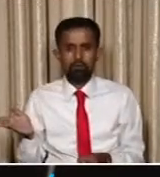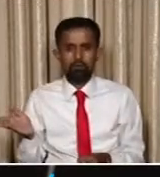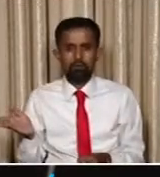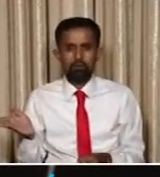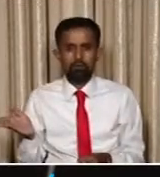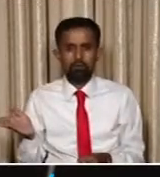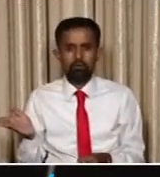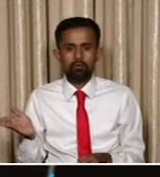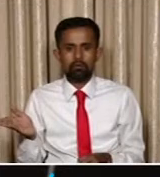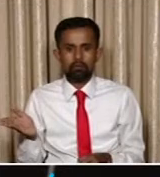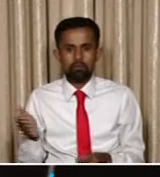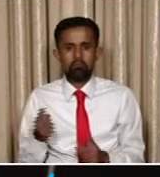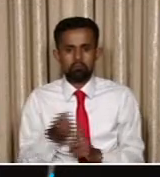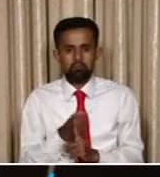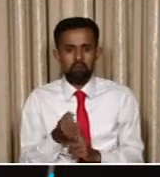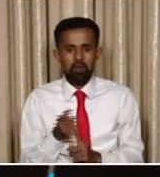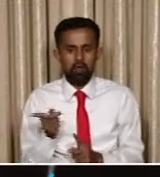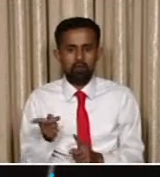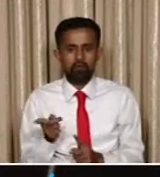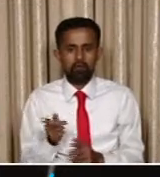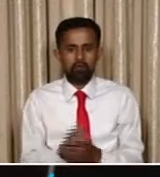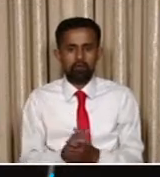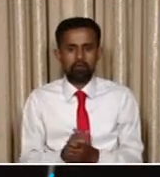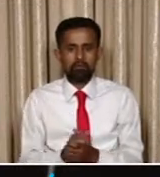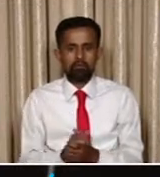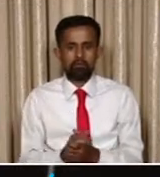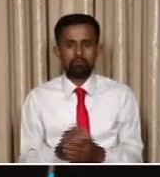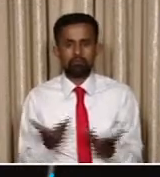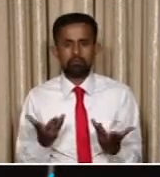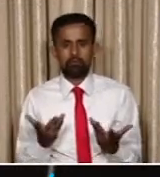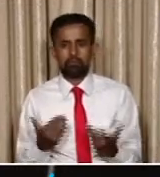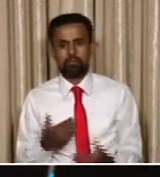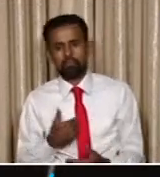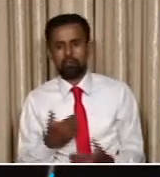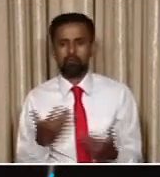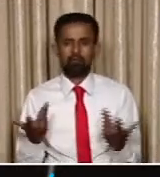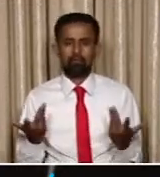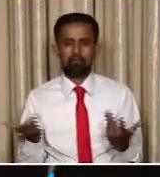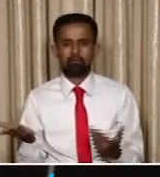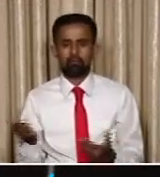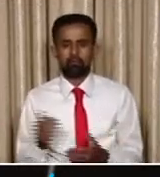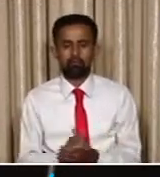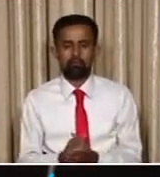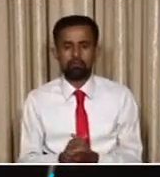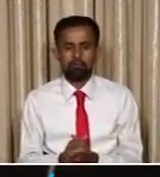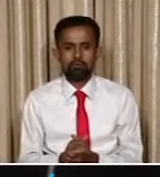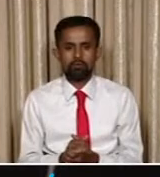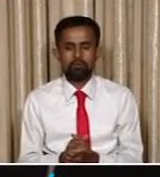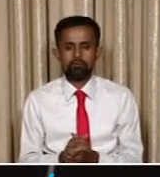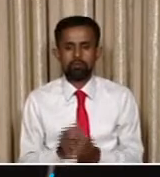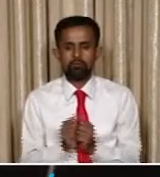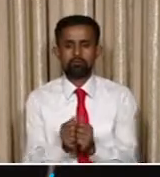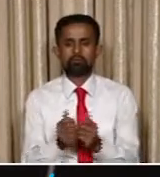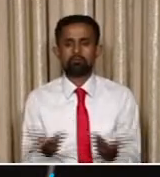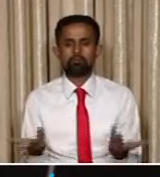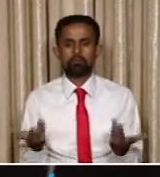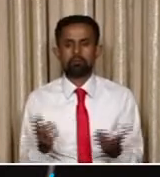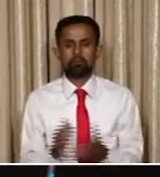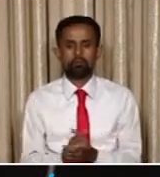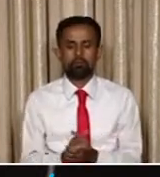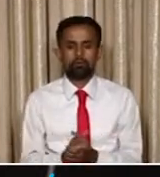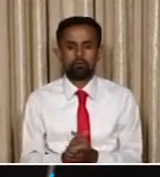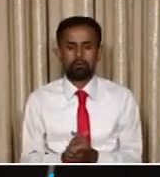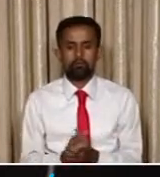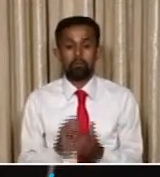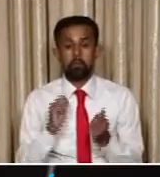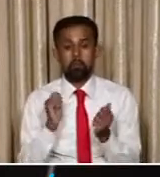එකෝ ඒකයි මේකට බලපාලා තියෙන්නේ. එහෙම නැත්තම් හොමනාවක් නැතිකම. මේ කිසි දෙයක් කරන්න. එතකොට මේක